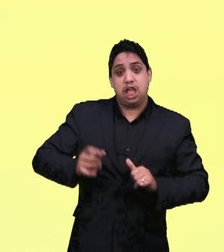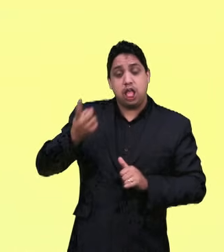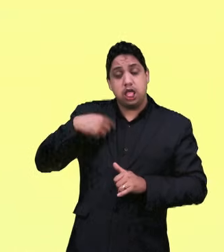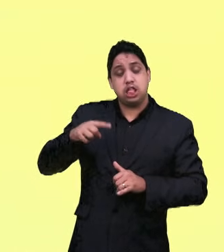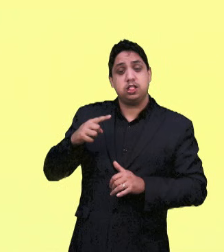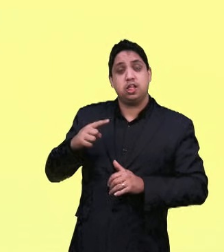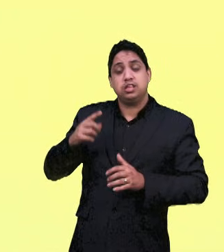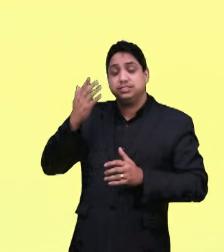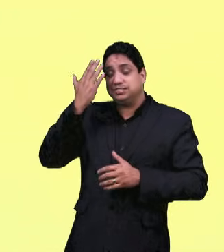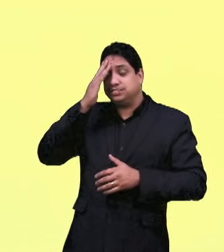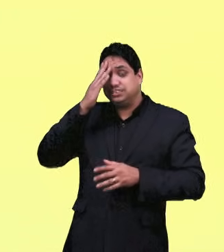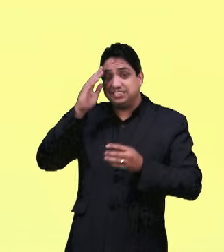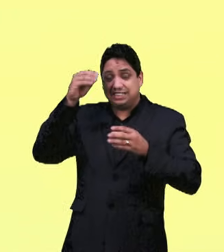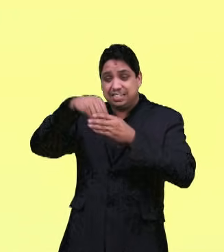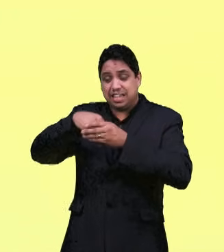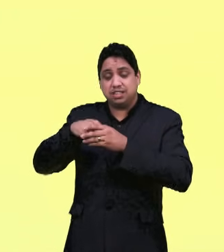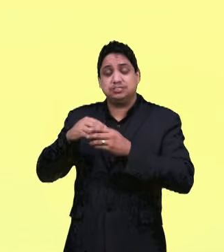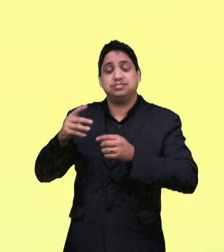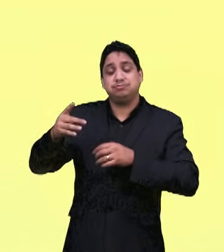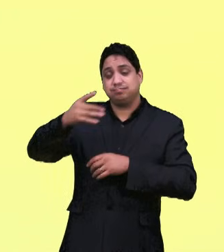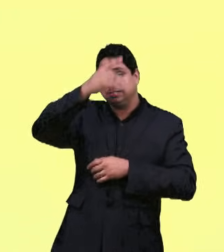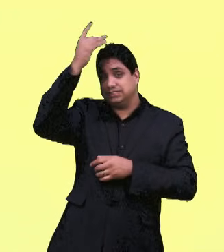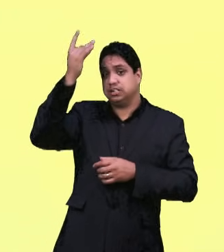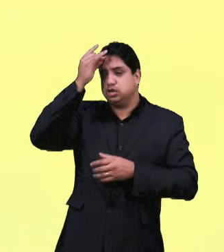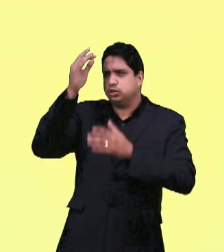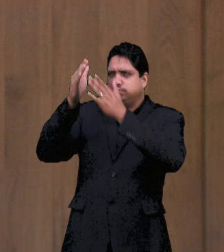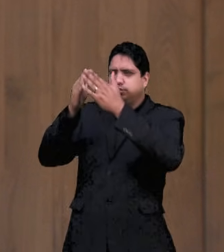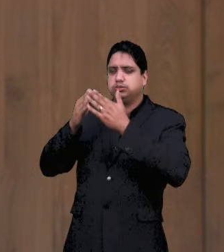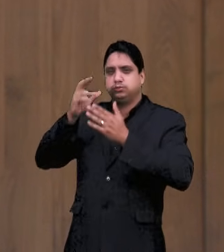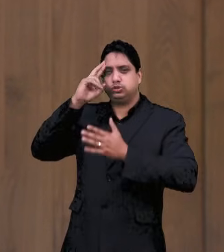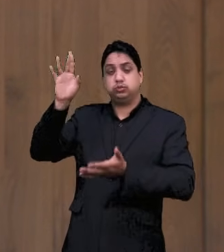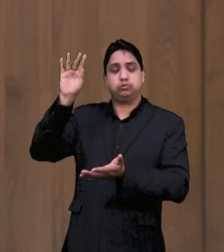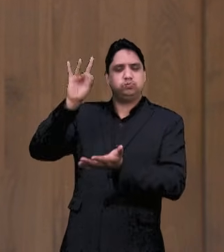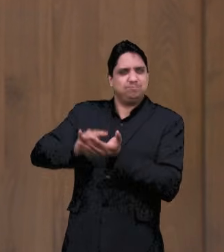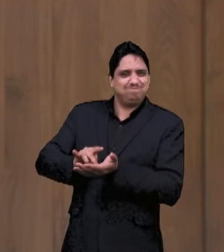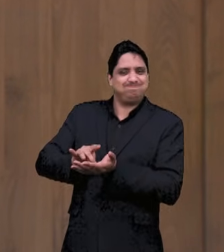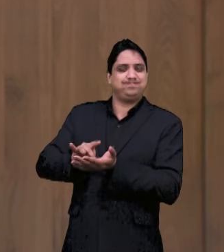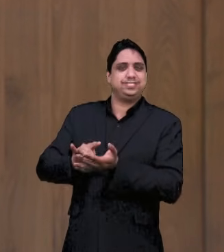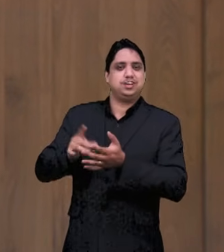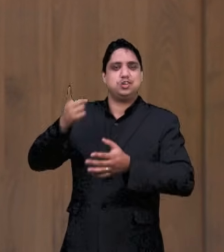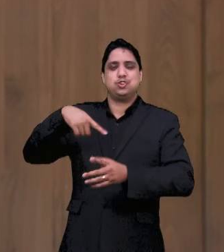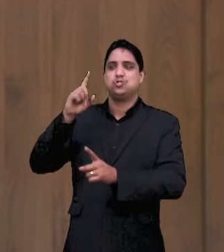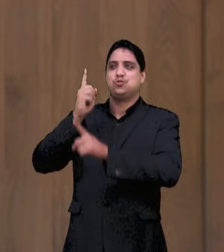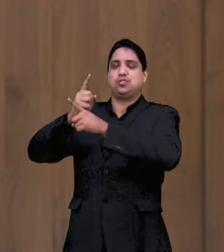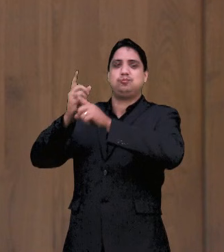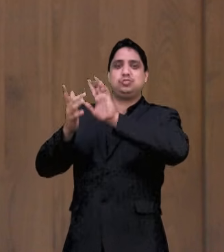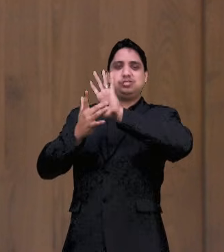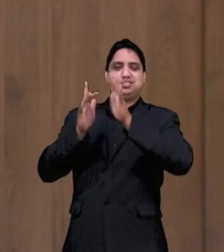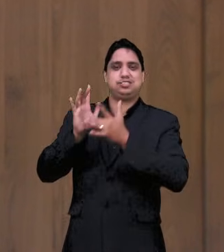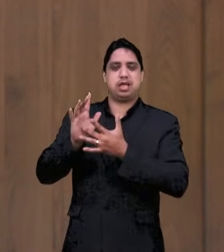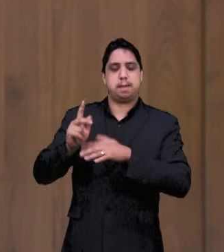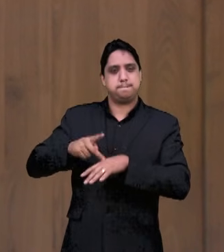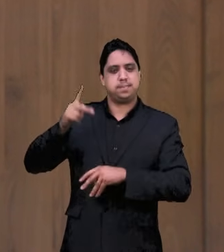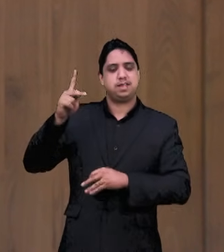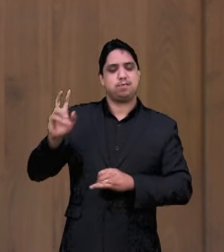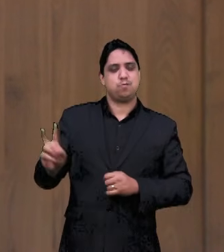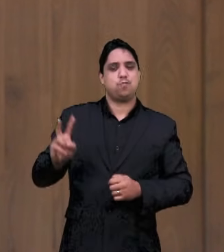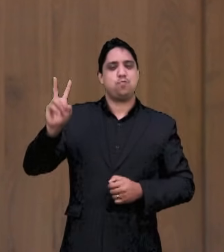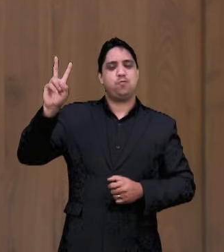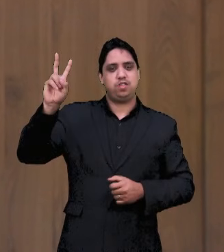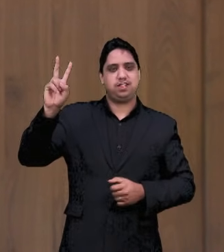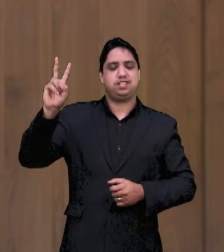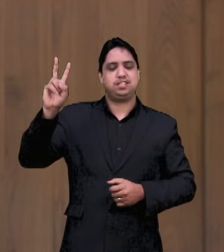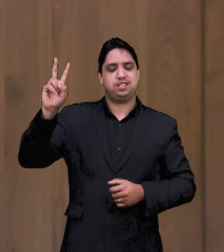Saint-Esprit, quand nous cherchons le Seigneur avec sincérité, nous retrouvons Jésus, la perle de grand